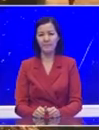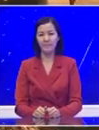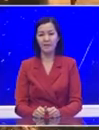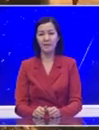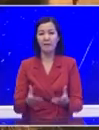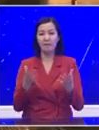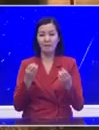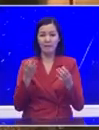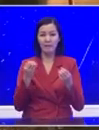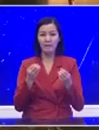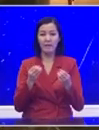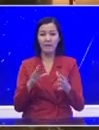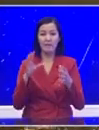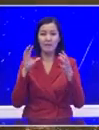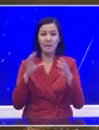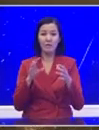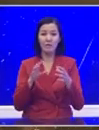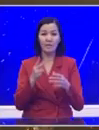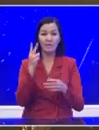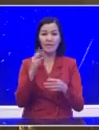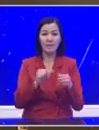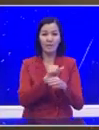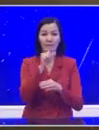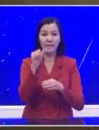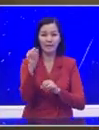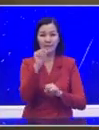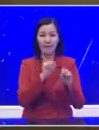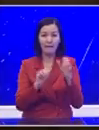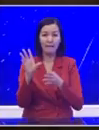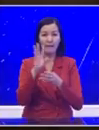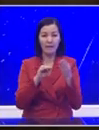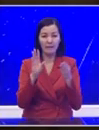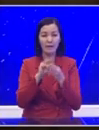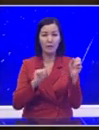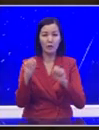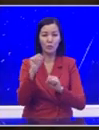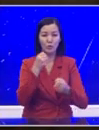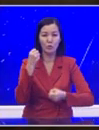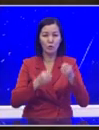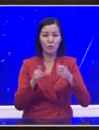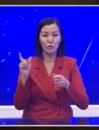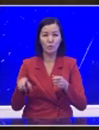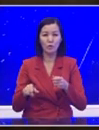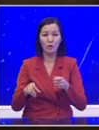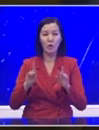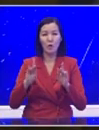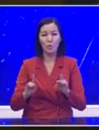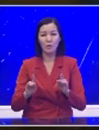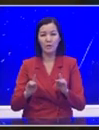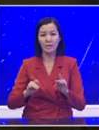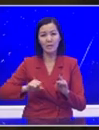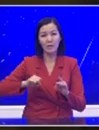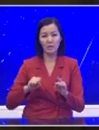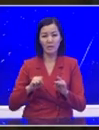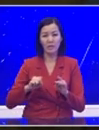Бұдан бөлек салондар жұмыс кезінде әр 2 сағат сайын тазаланып отырады. Яғни көлік жүргізушілері тұтқалар, орындықтар, шынтақ